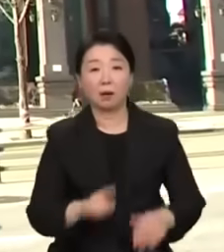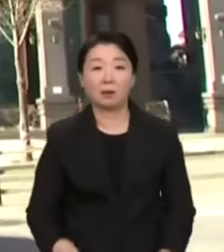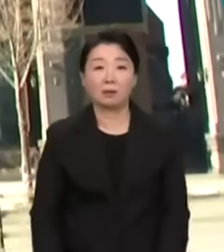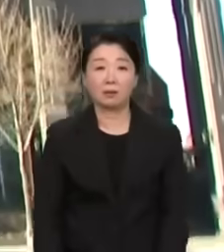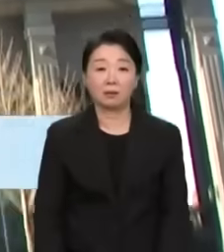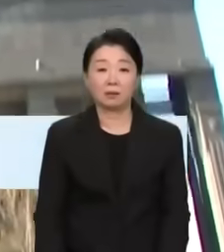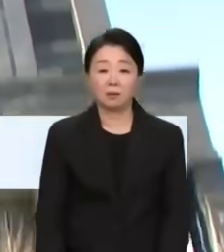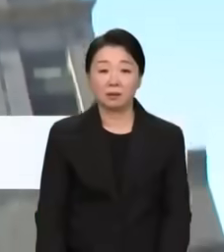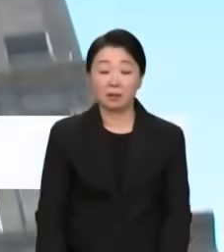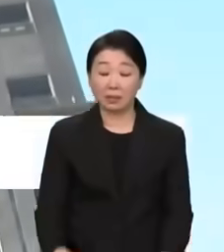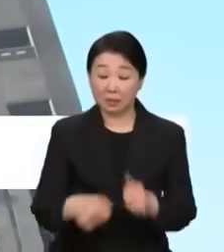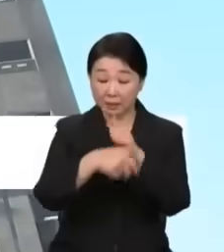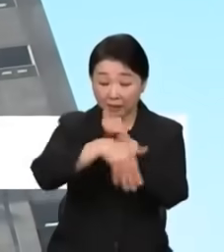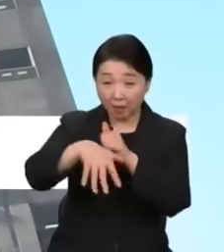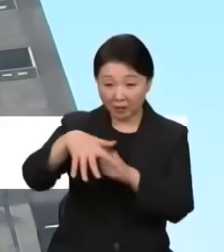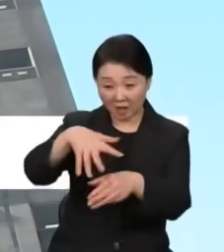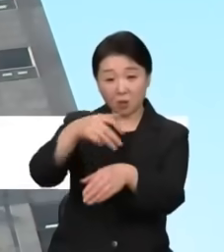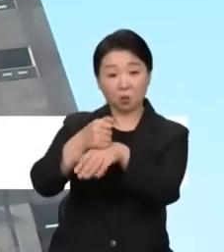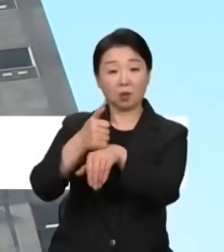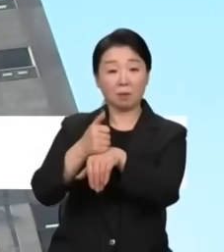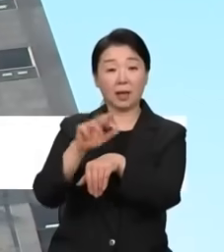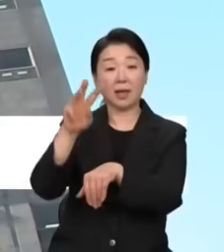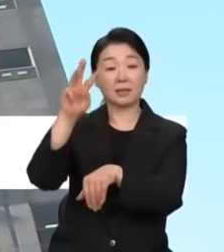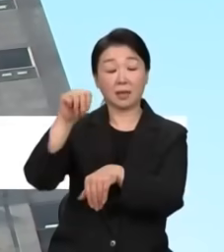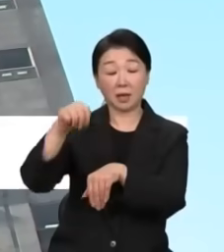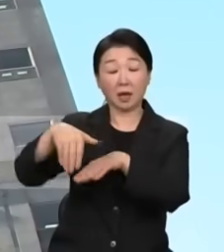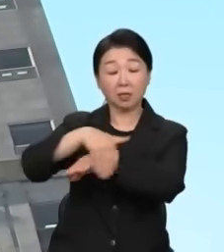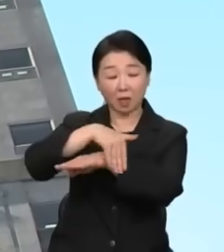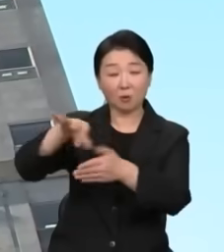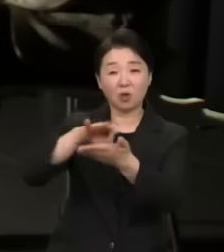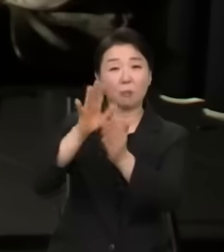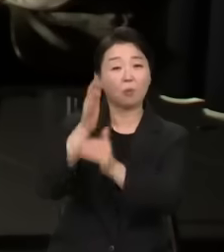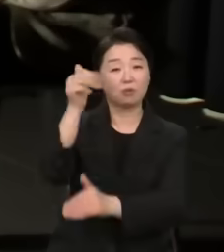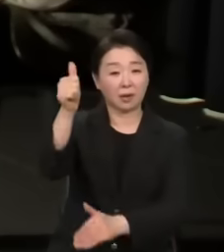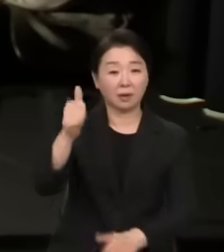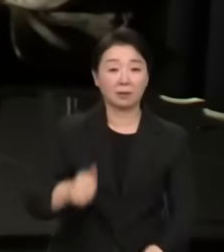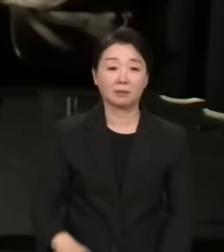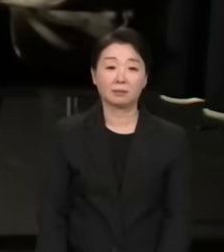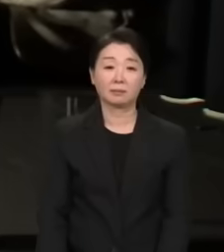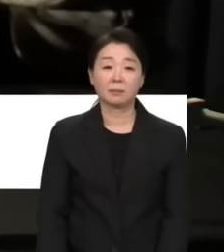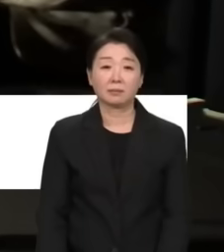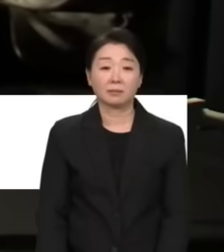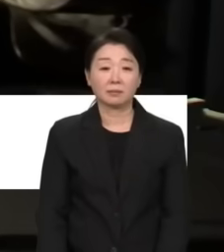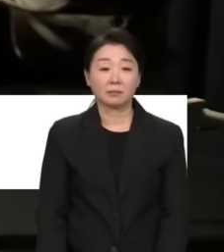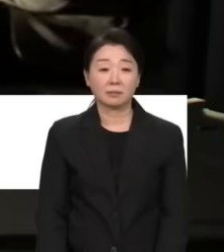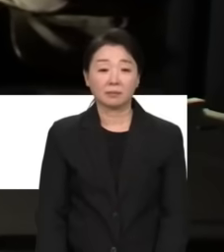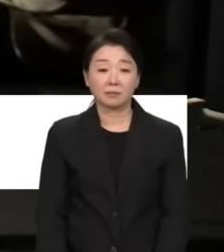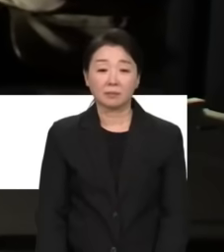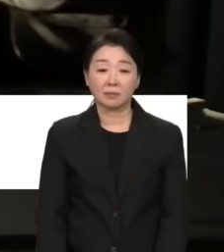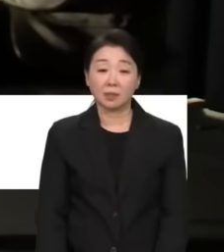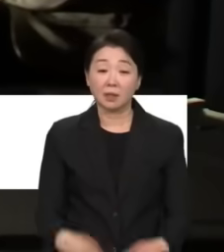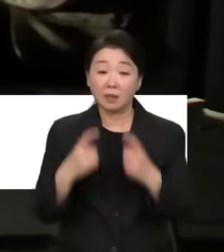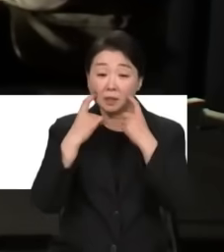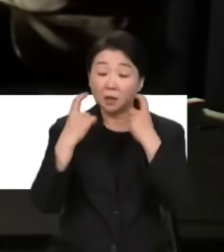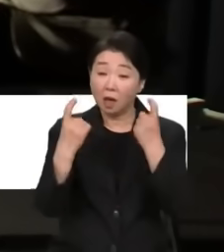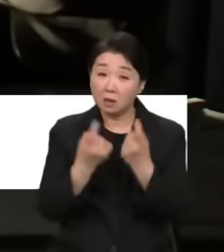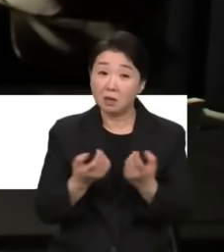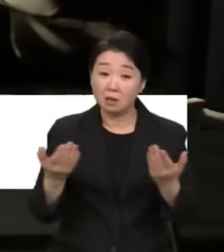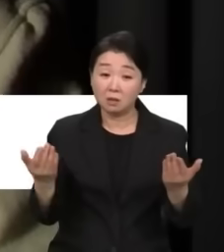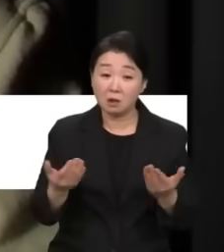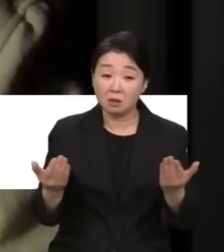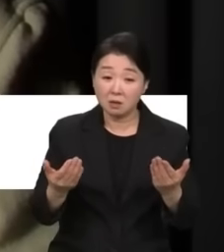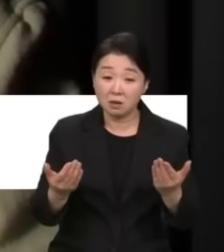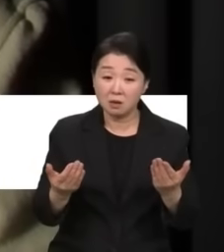씨는 계열사들을 총괄하는 SM그룹 재무기획 본부장이기도 합니다. 자신 개인적인 일을 더